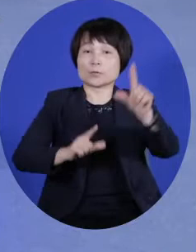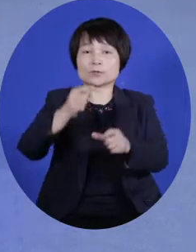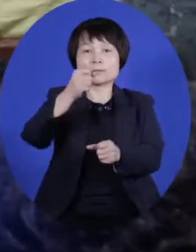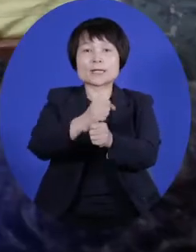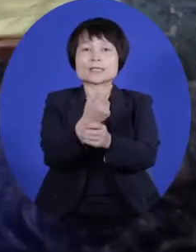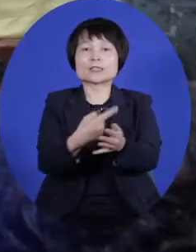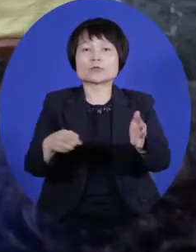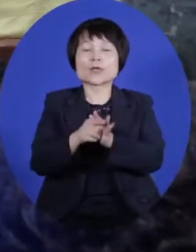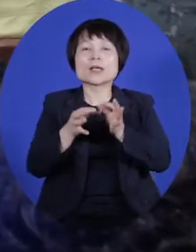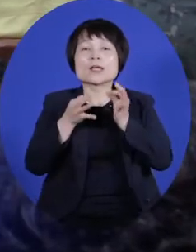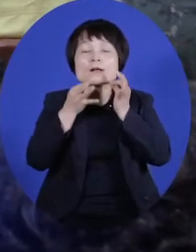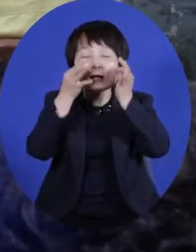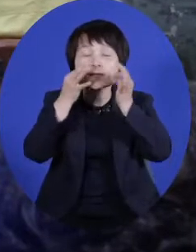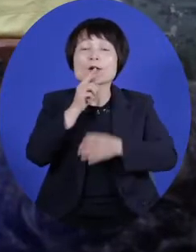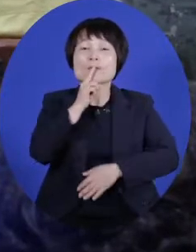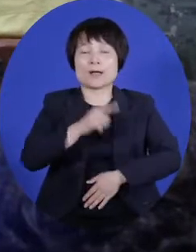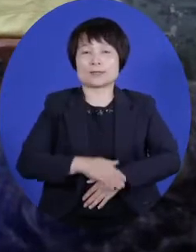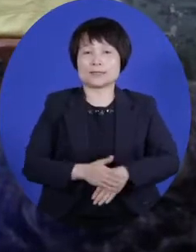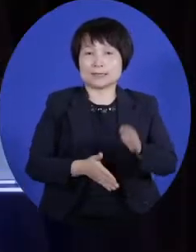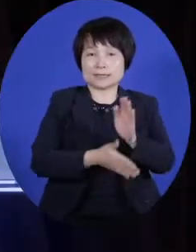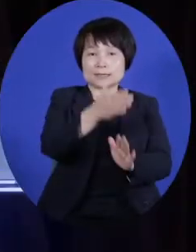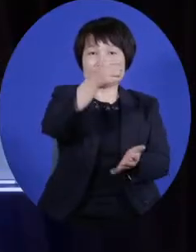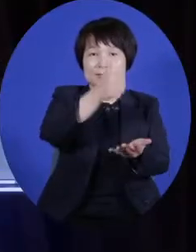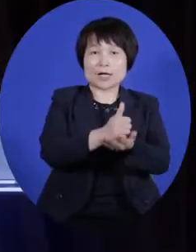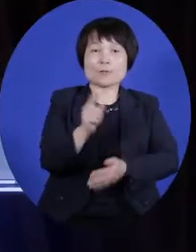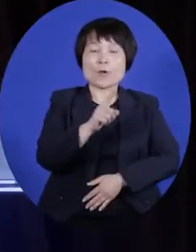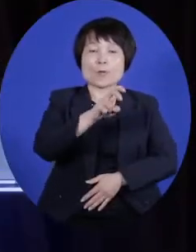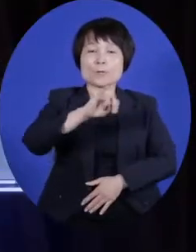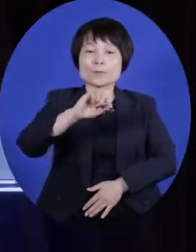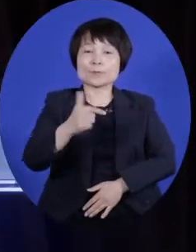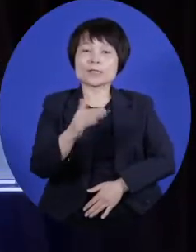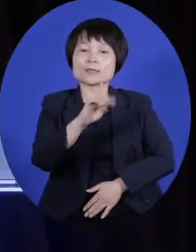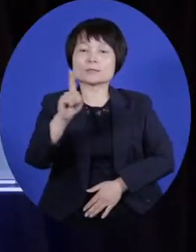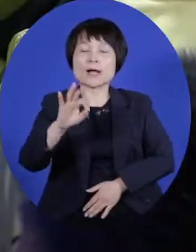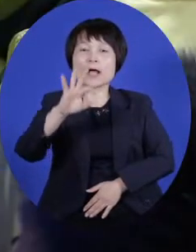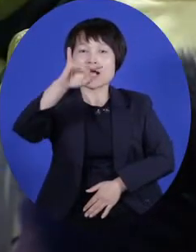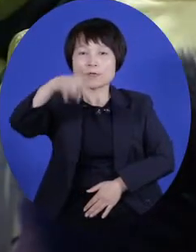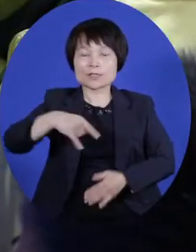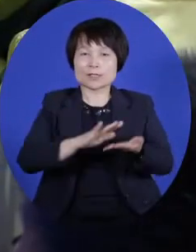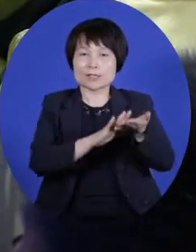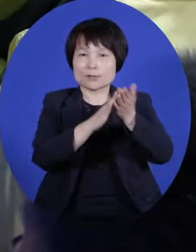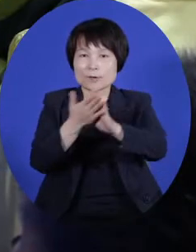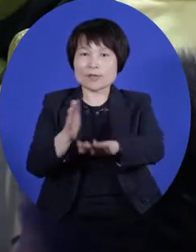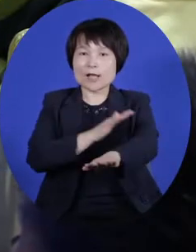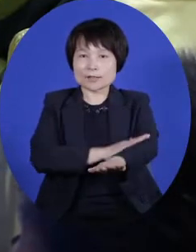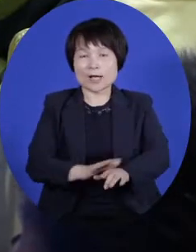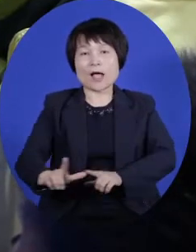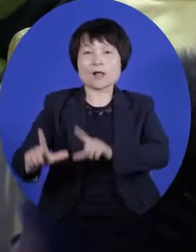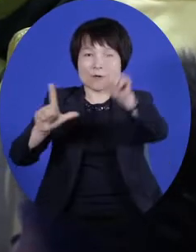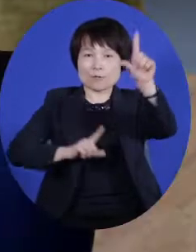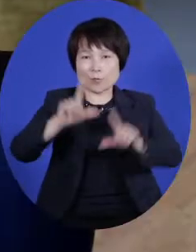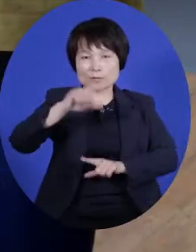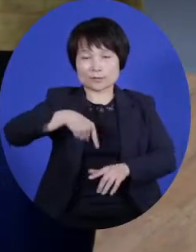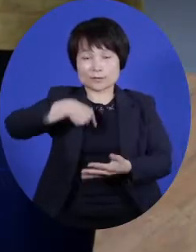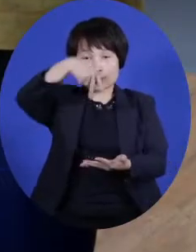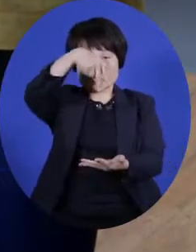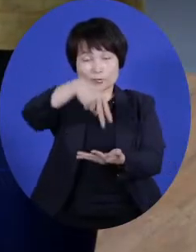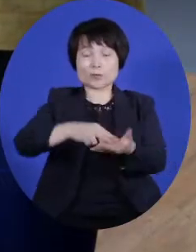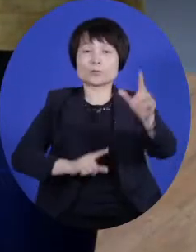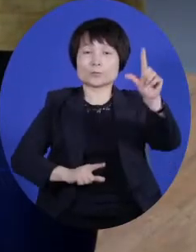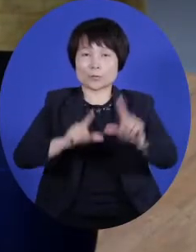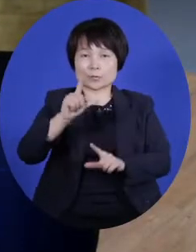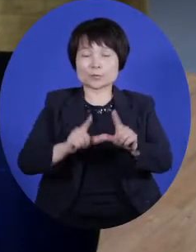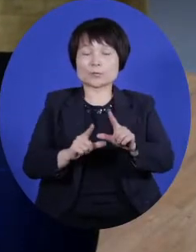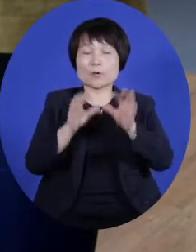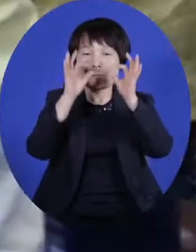다짐했으며, 오시더 공주시장은 기념사를 통해 민방위대가 변화하는 시대의 여건에 맞게 역할을 새롭게 정립하는